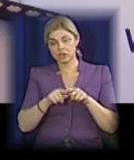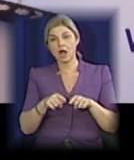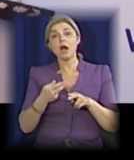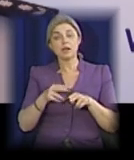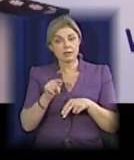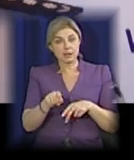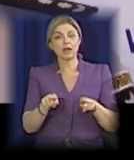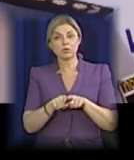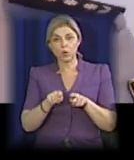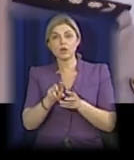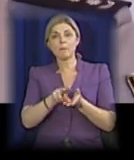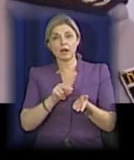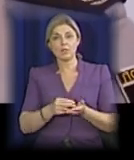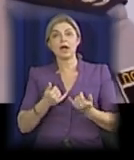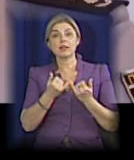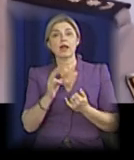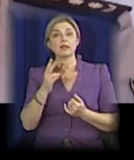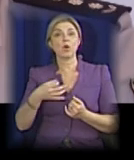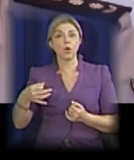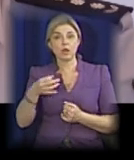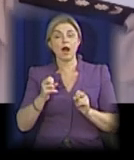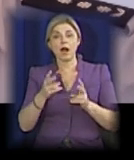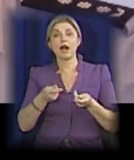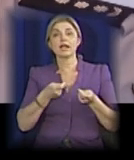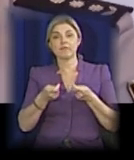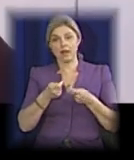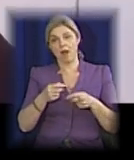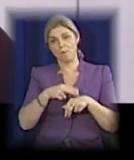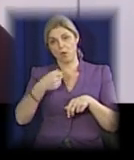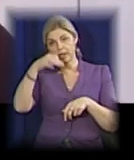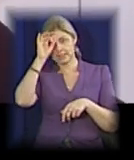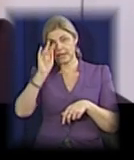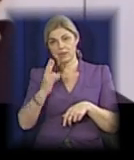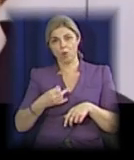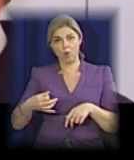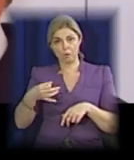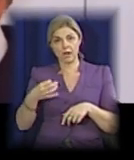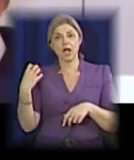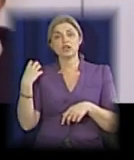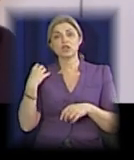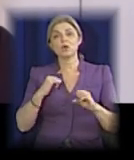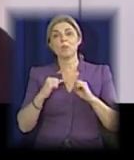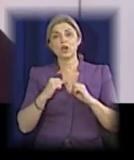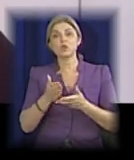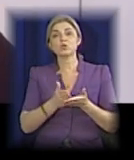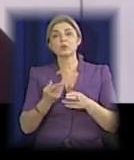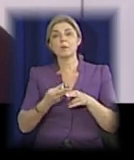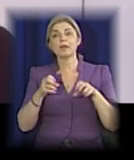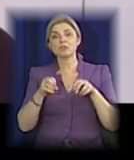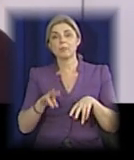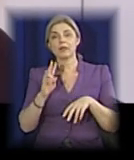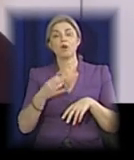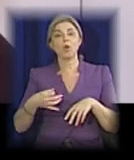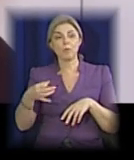Миколаївщини, особисто для мене, як керівника Національної поліції Миколаївської області. Начальник управління Служби безпеки України у Миколаївській